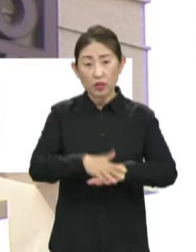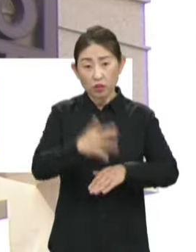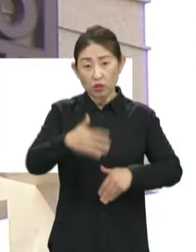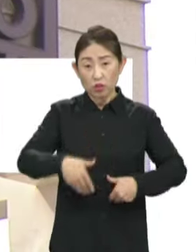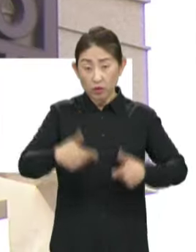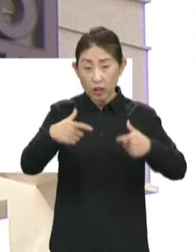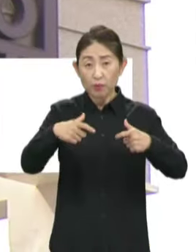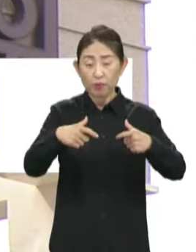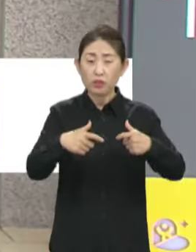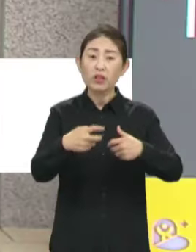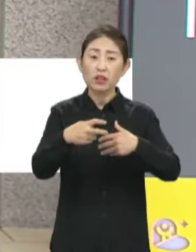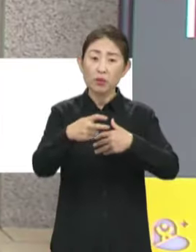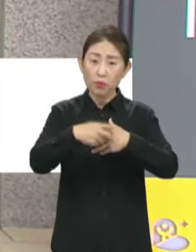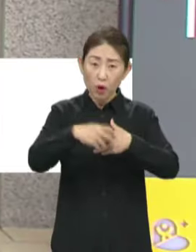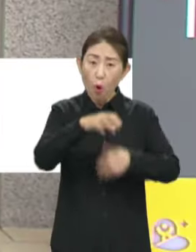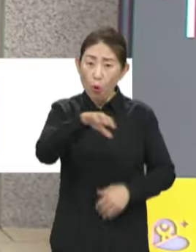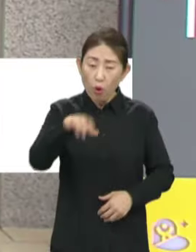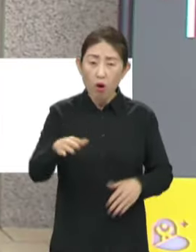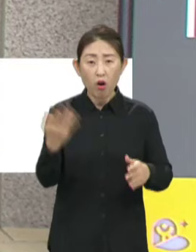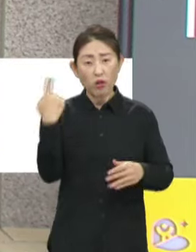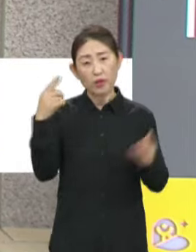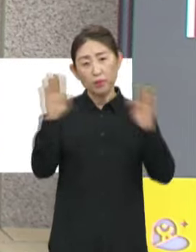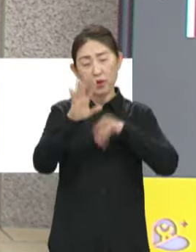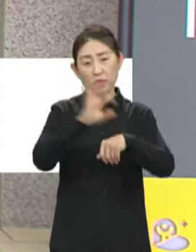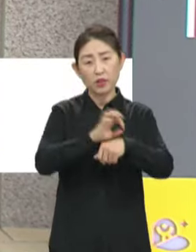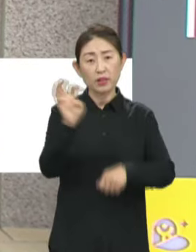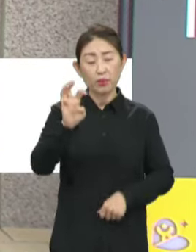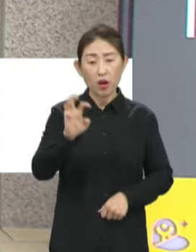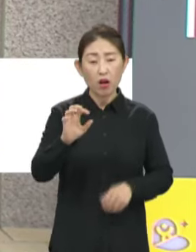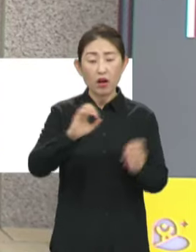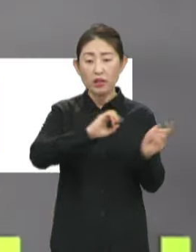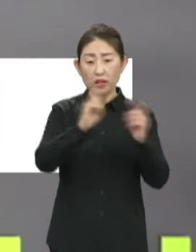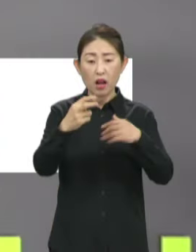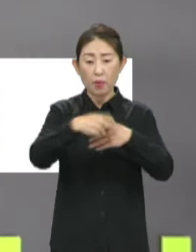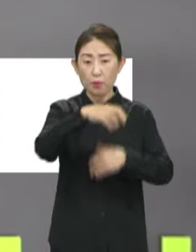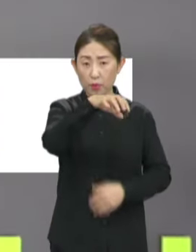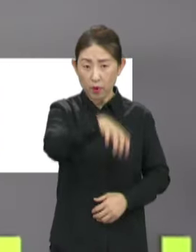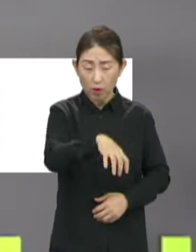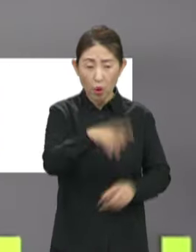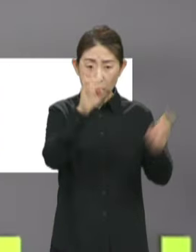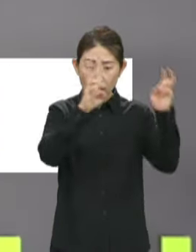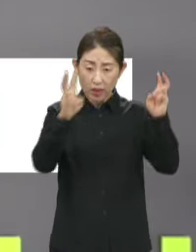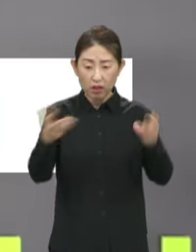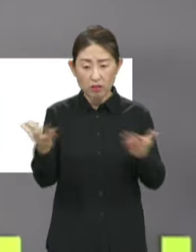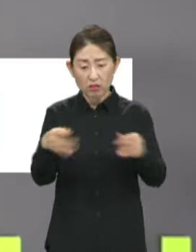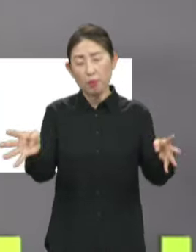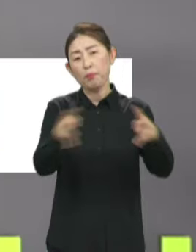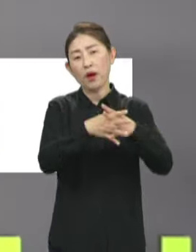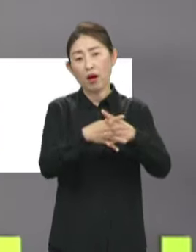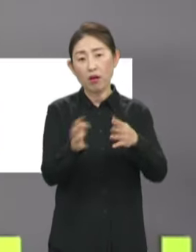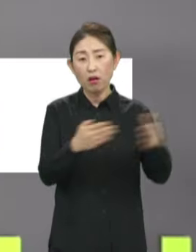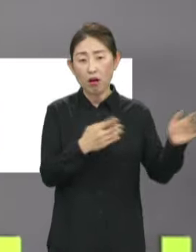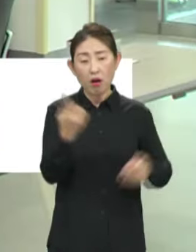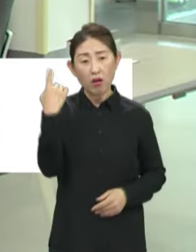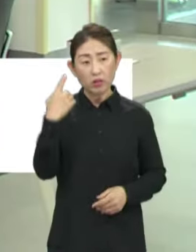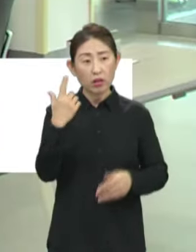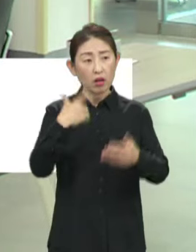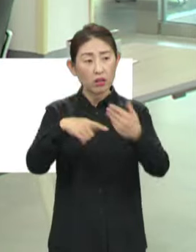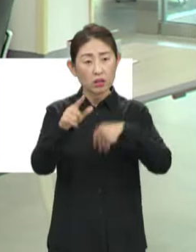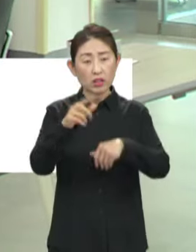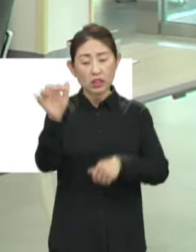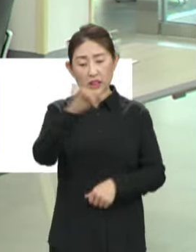충남 지부는 어젯밤 10시 반쯤 공공어린이재활병원 노사가 극적으로 합의했고 어제 오전